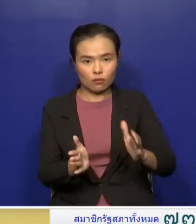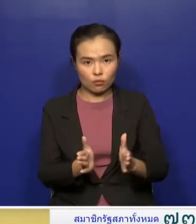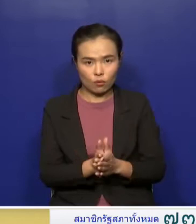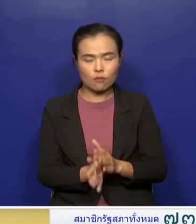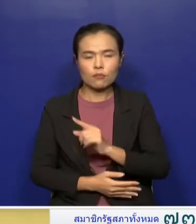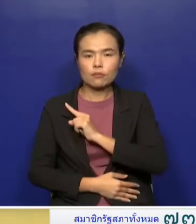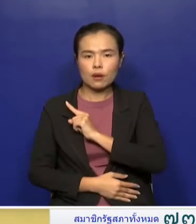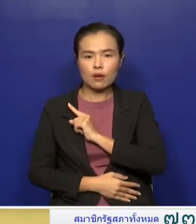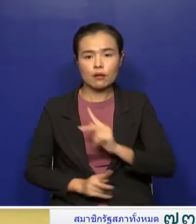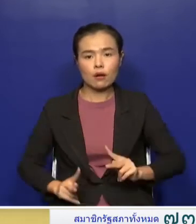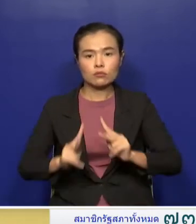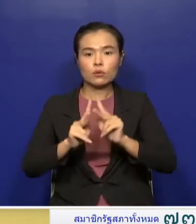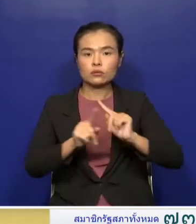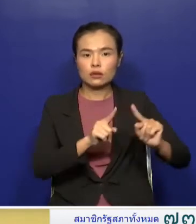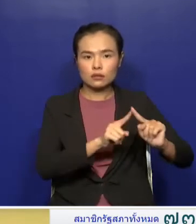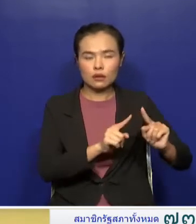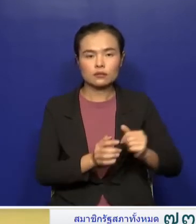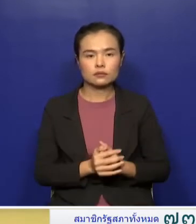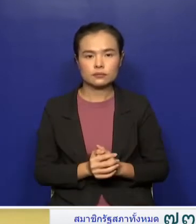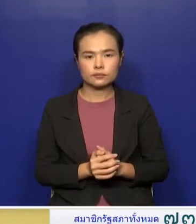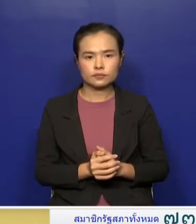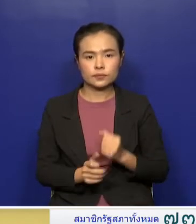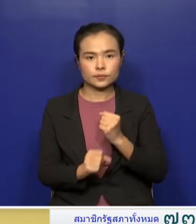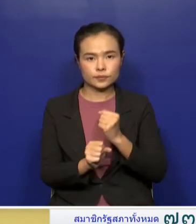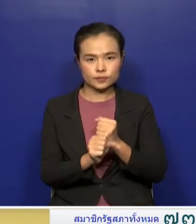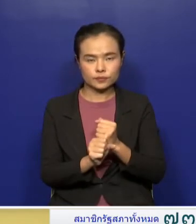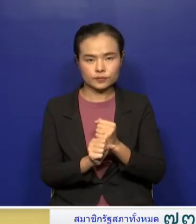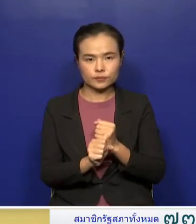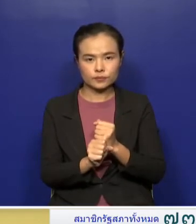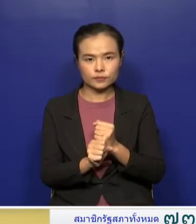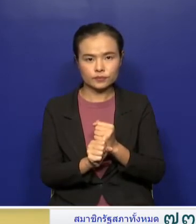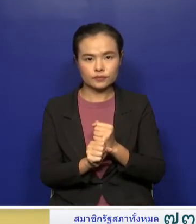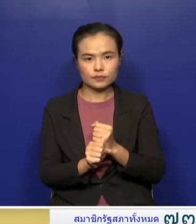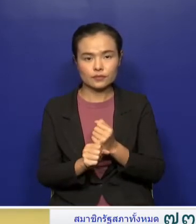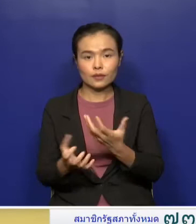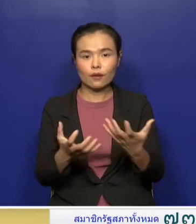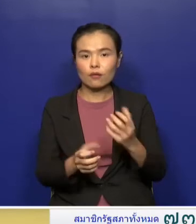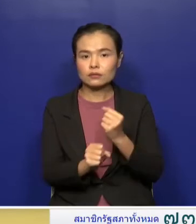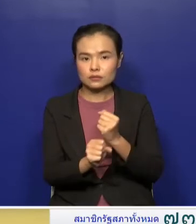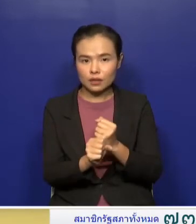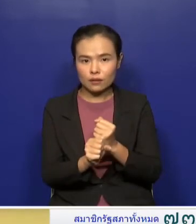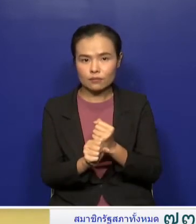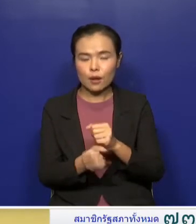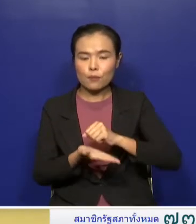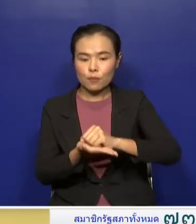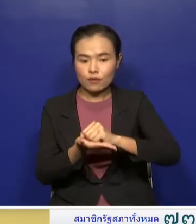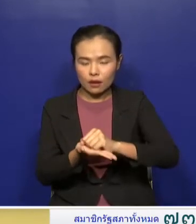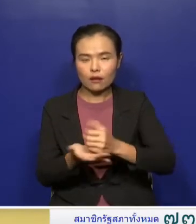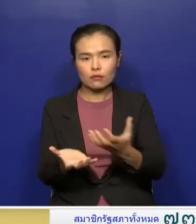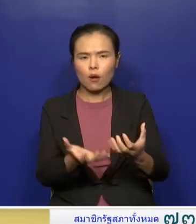ทางสนค้ติบริกาล ก